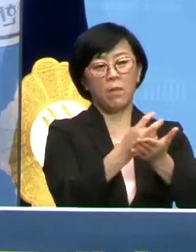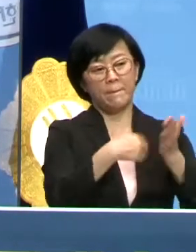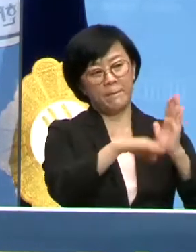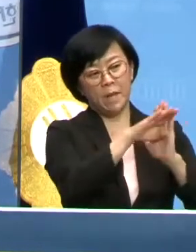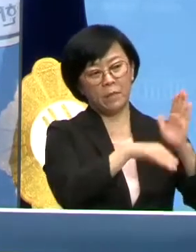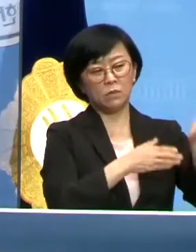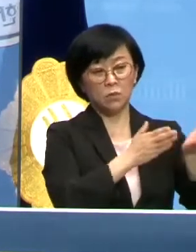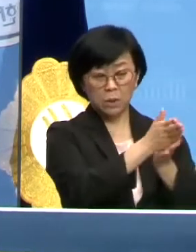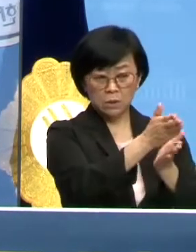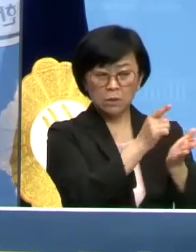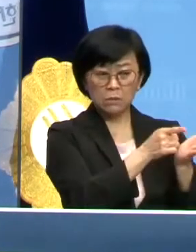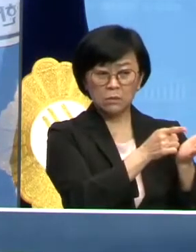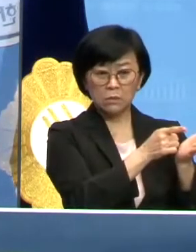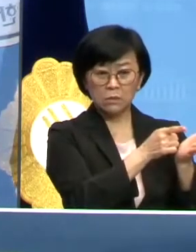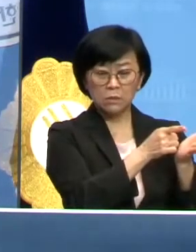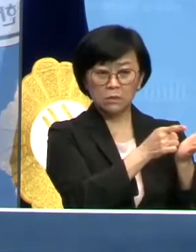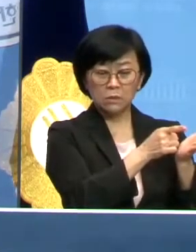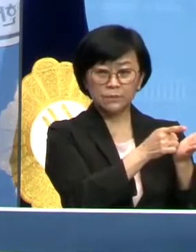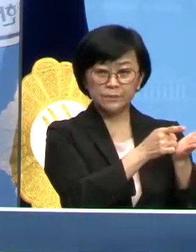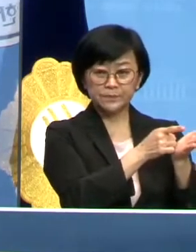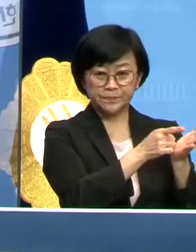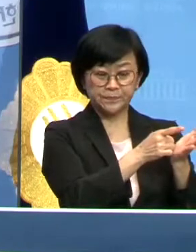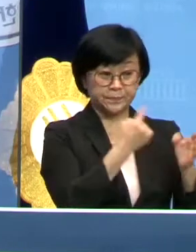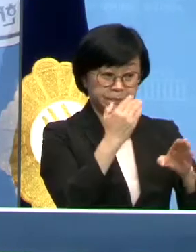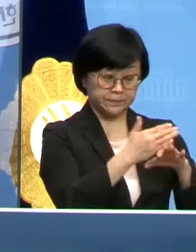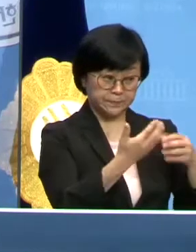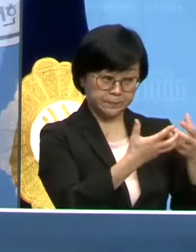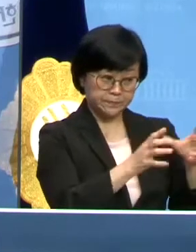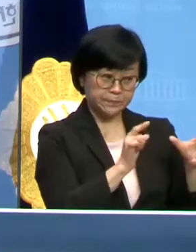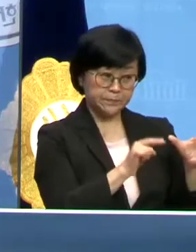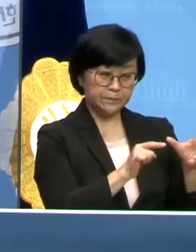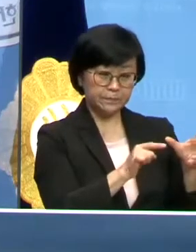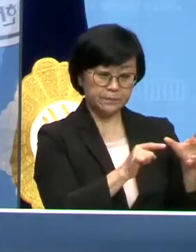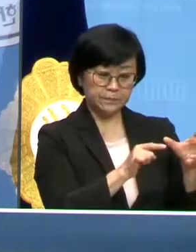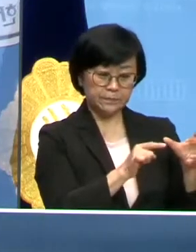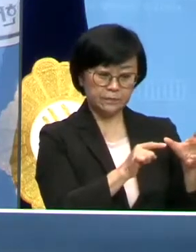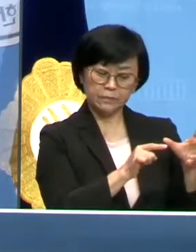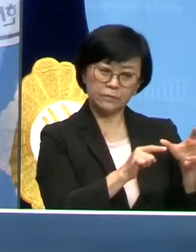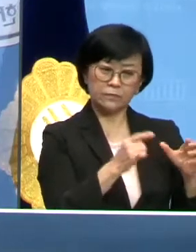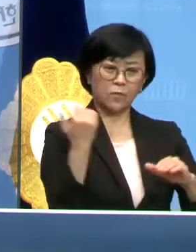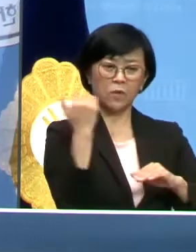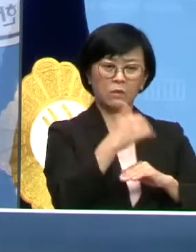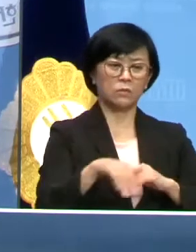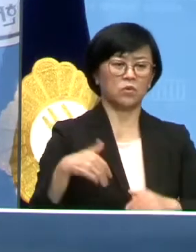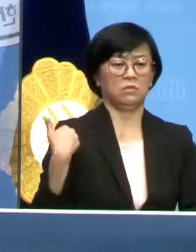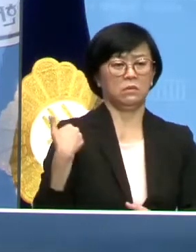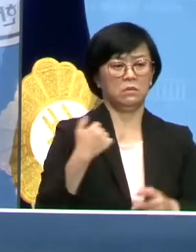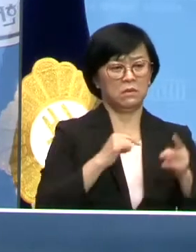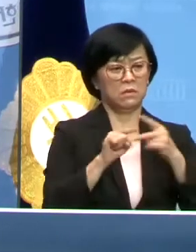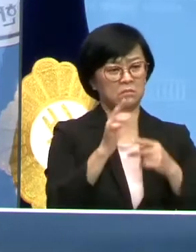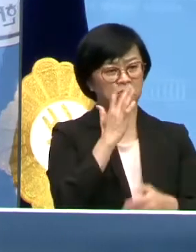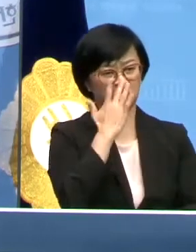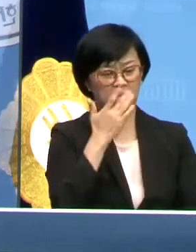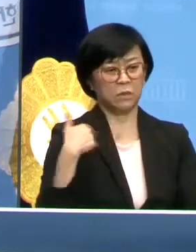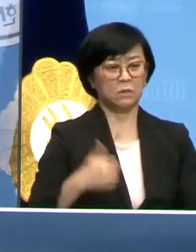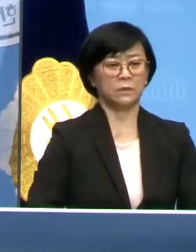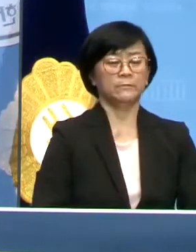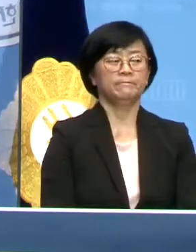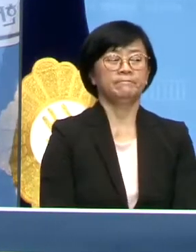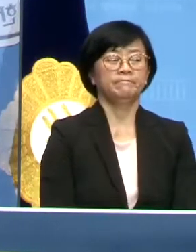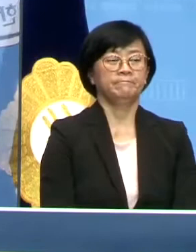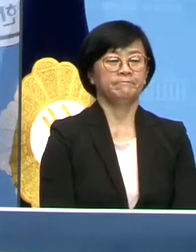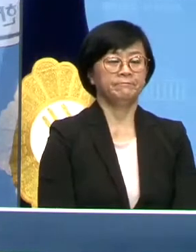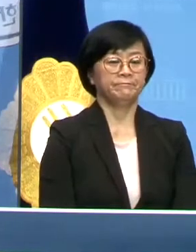통과 시키려고 는 더불어 민주당 의 전략을 저는 도저히 이해할 수가 없습니다